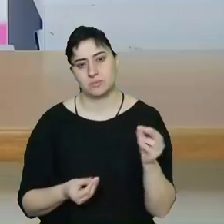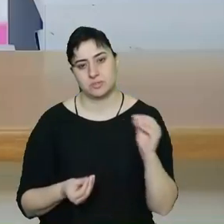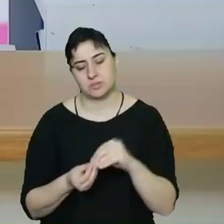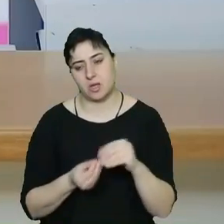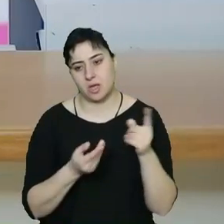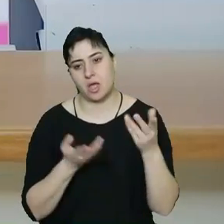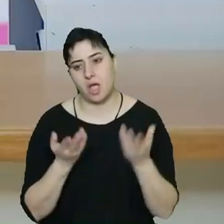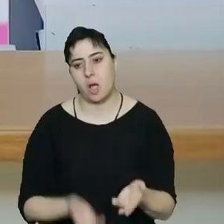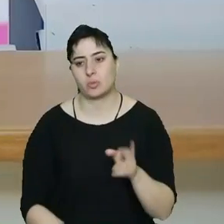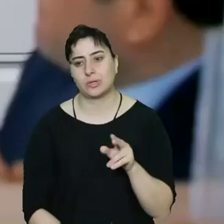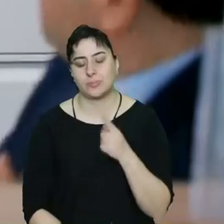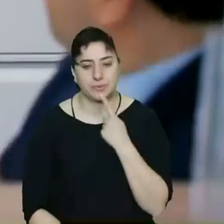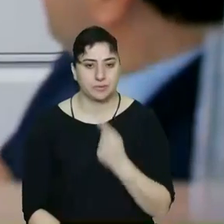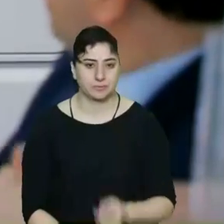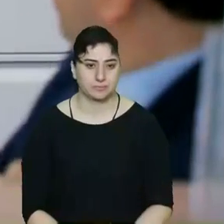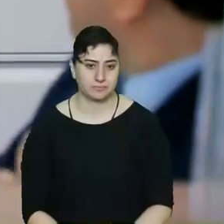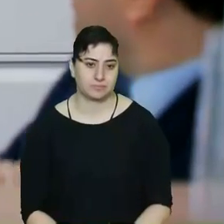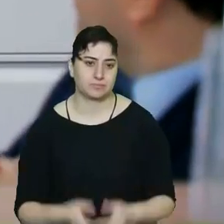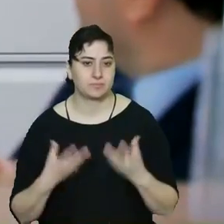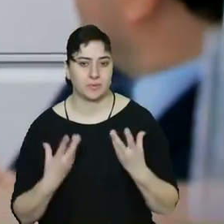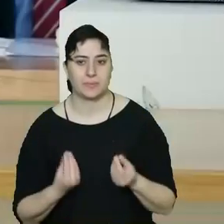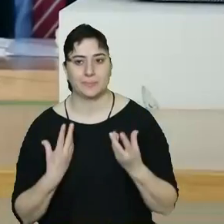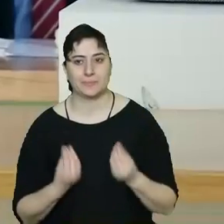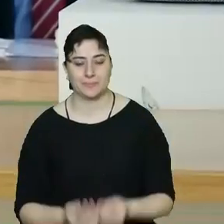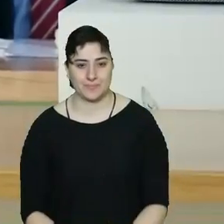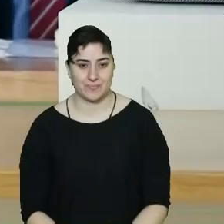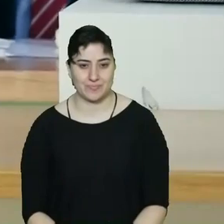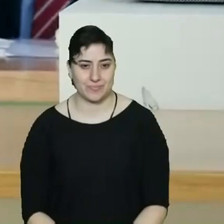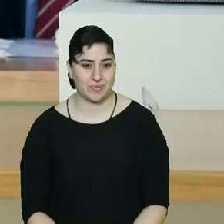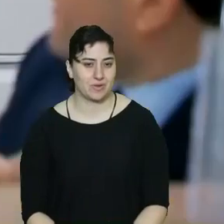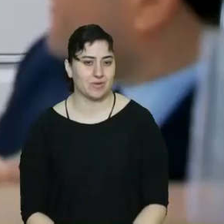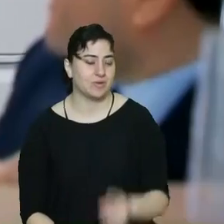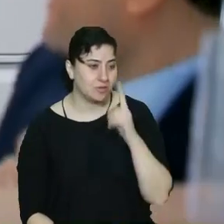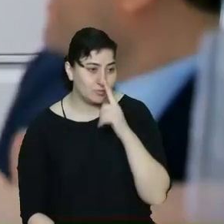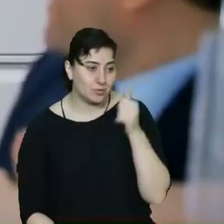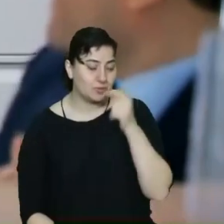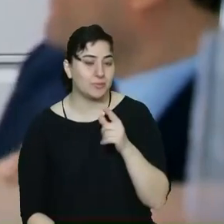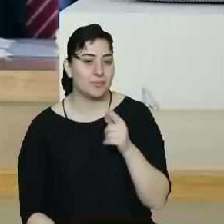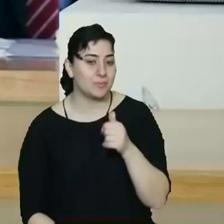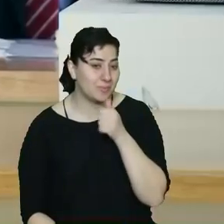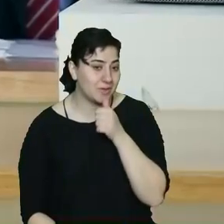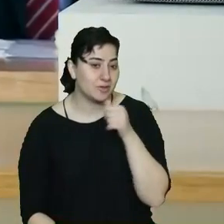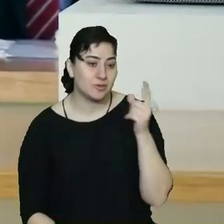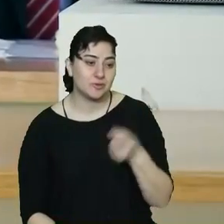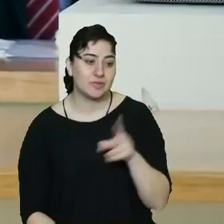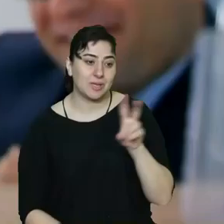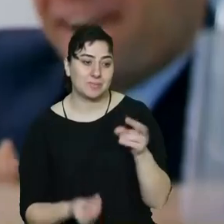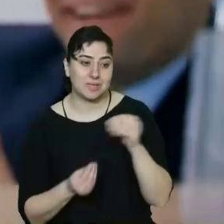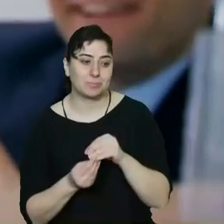yapmayı kabul etmiş oluyorum. Evet. Müdür bey, gitti %20